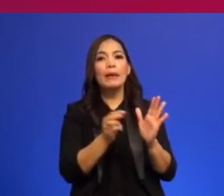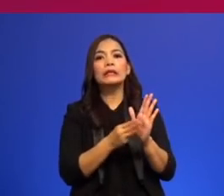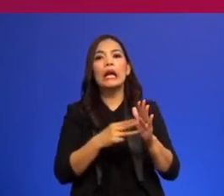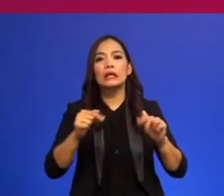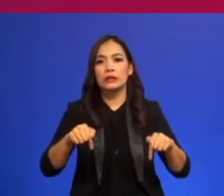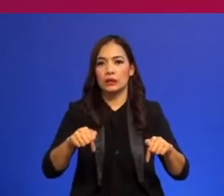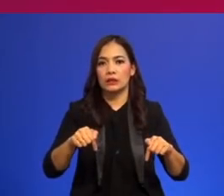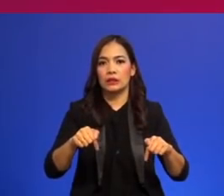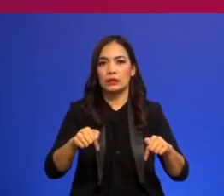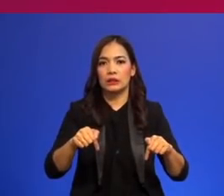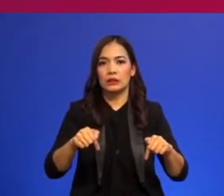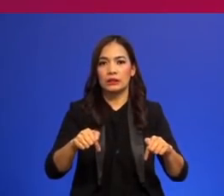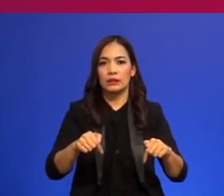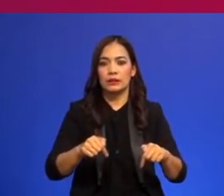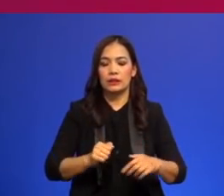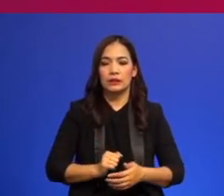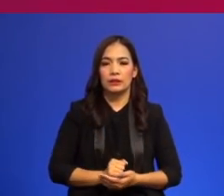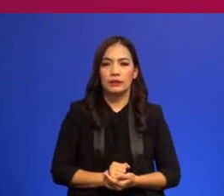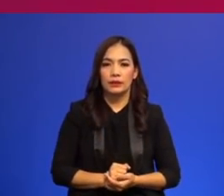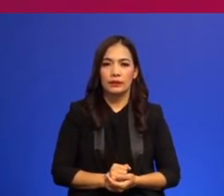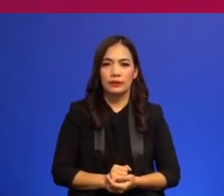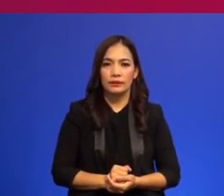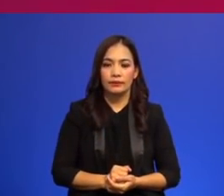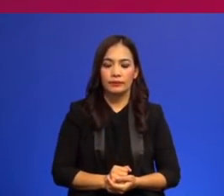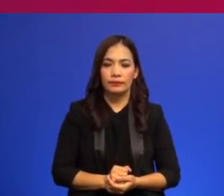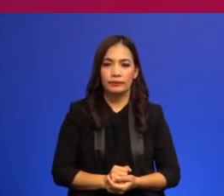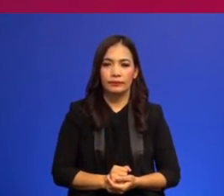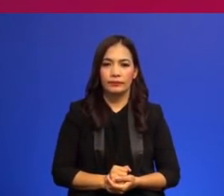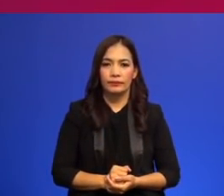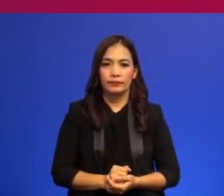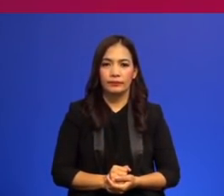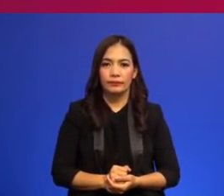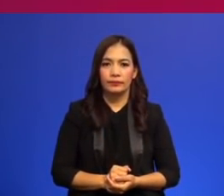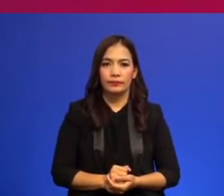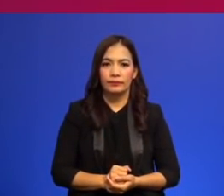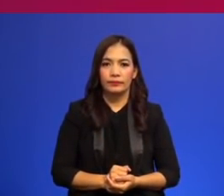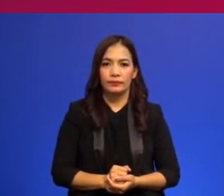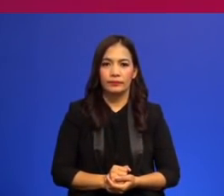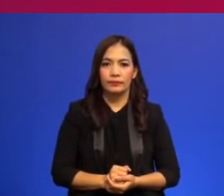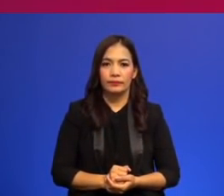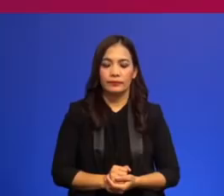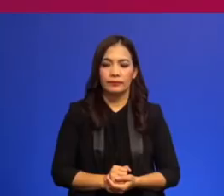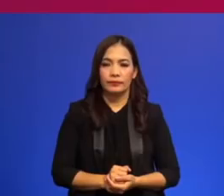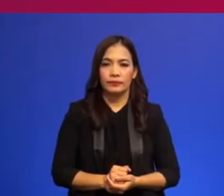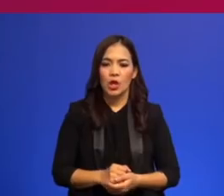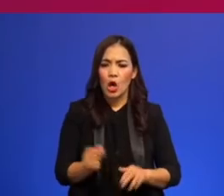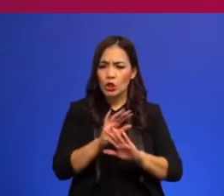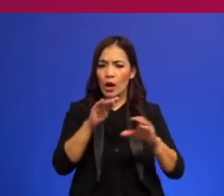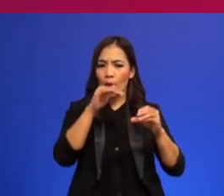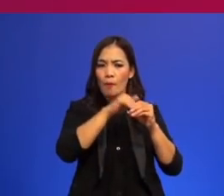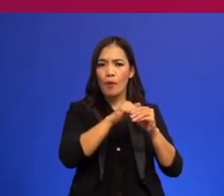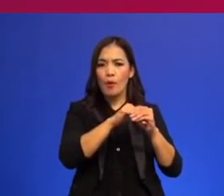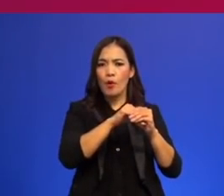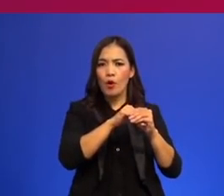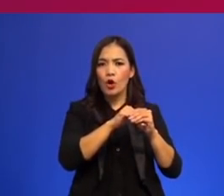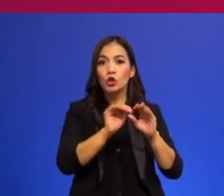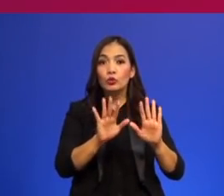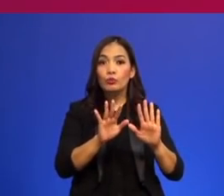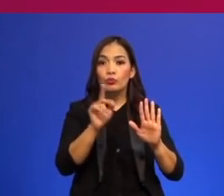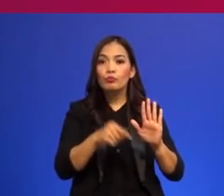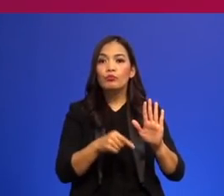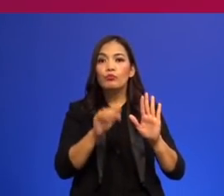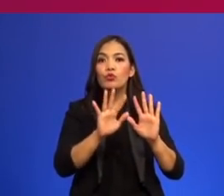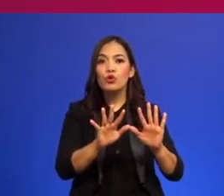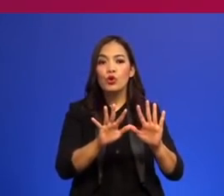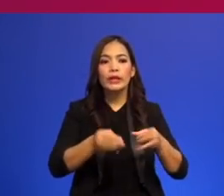Ya. Jangan perpuluhan diberikan ke